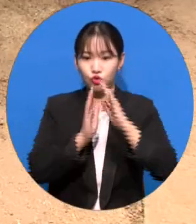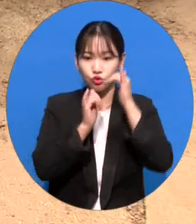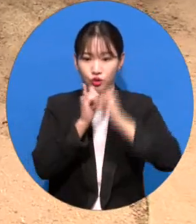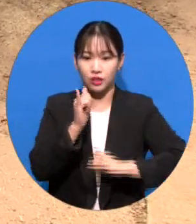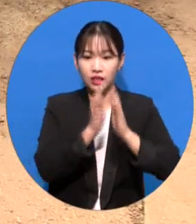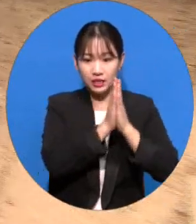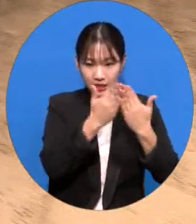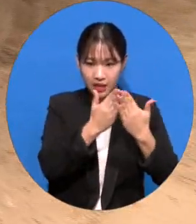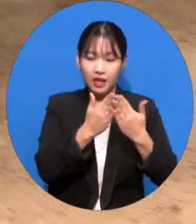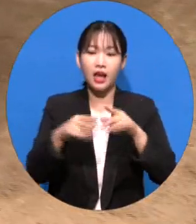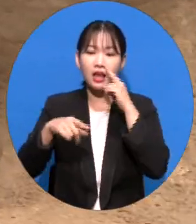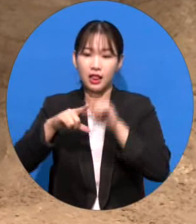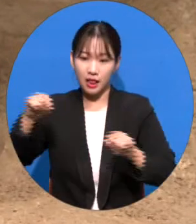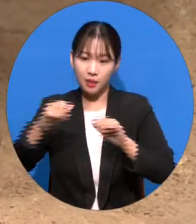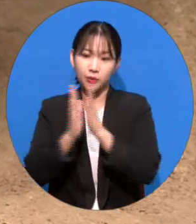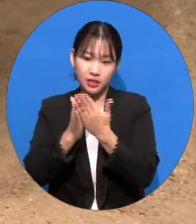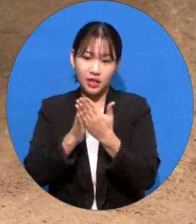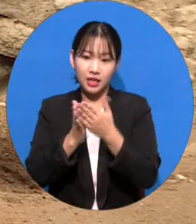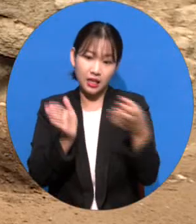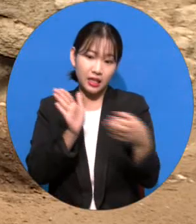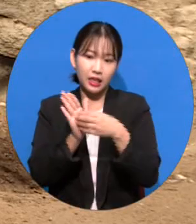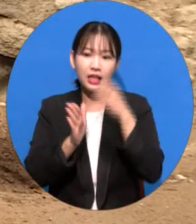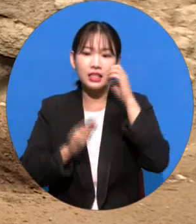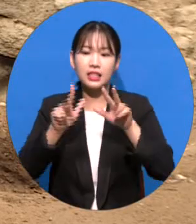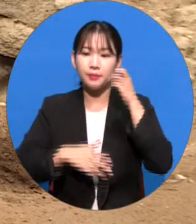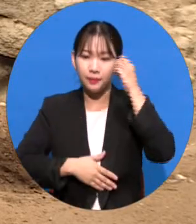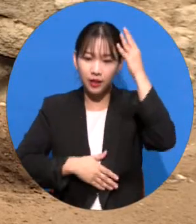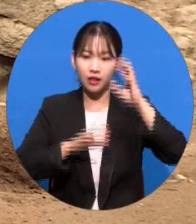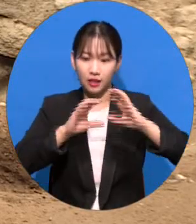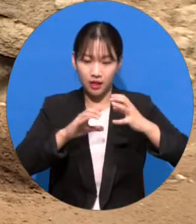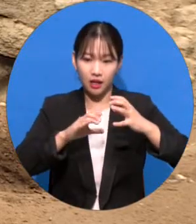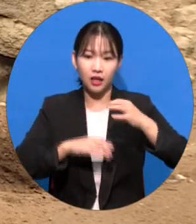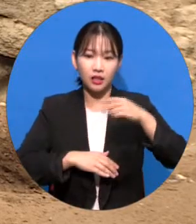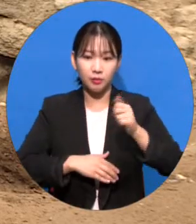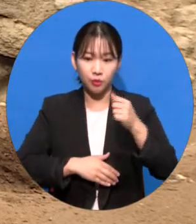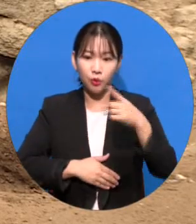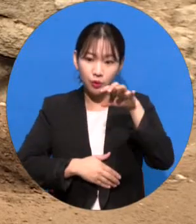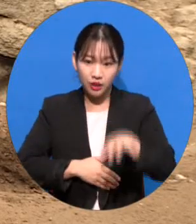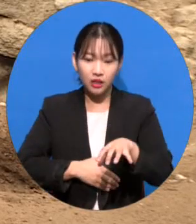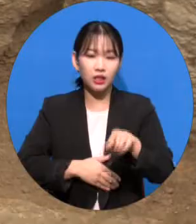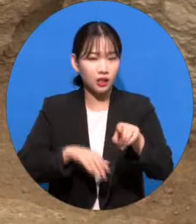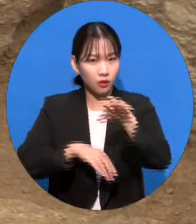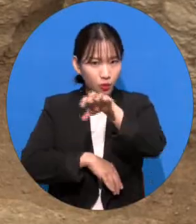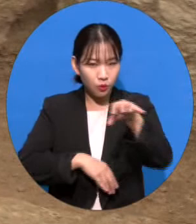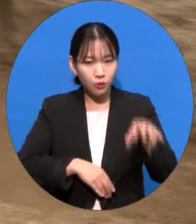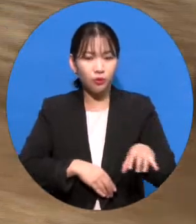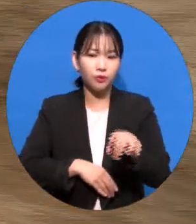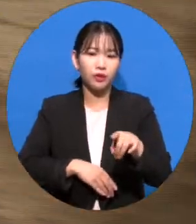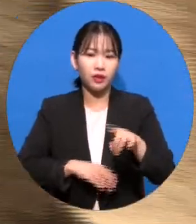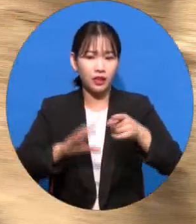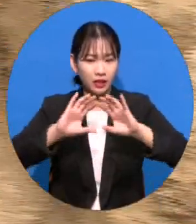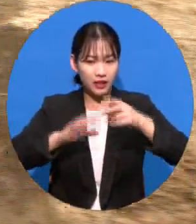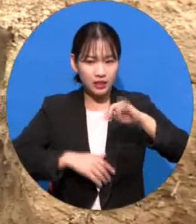진서와 일본 서기에 등장하는 잊혀진 나라. 읍허리 고분군은 이러한 신미제국의 위상과 정체성을 찾는